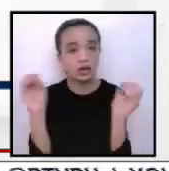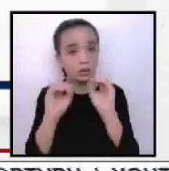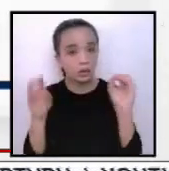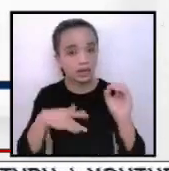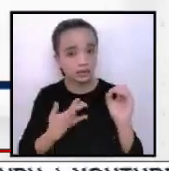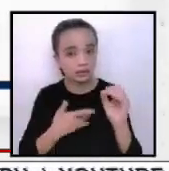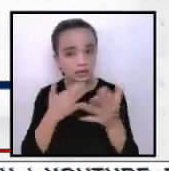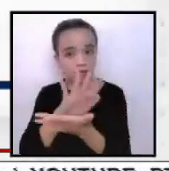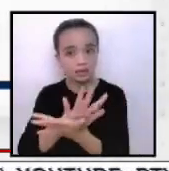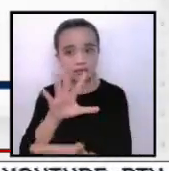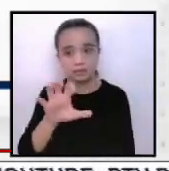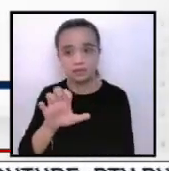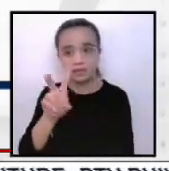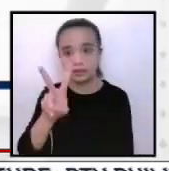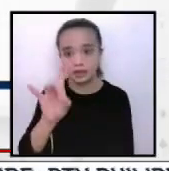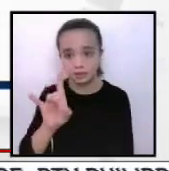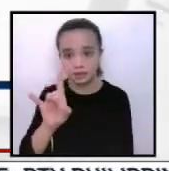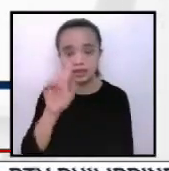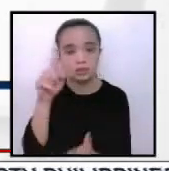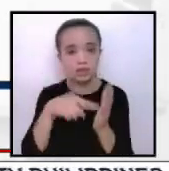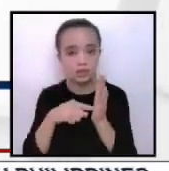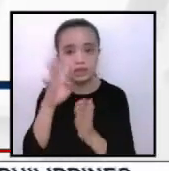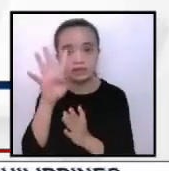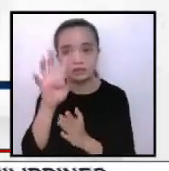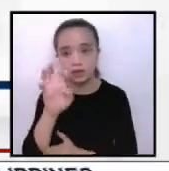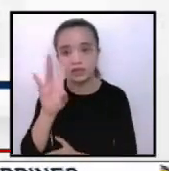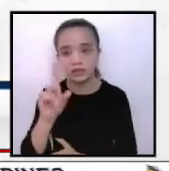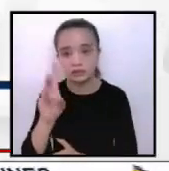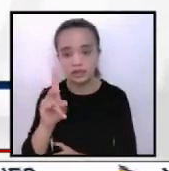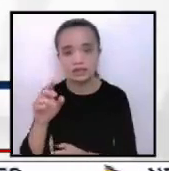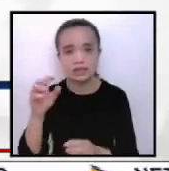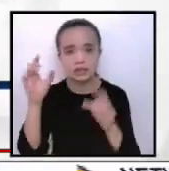1,417 ang severe at 298 naman ang critical.